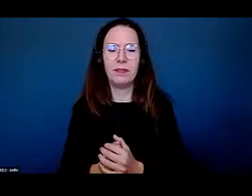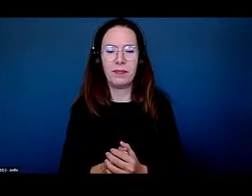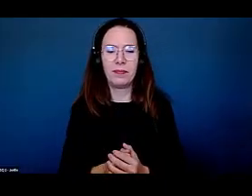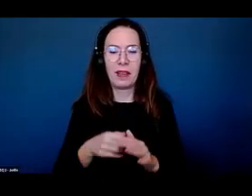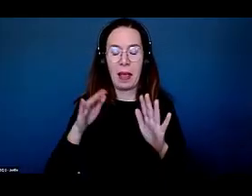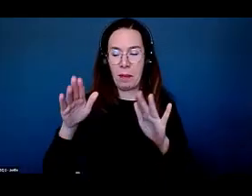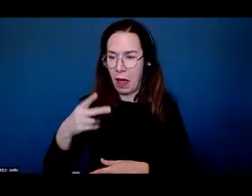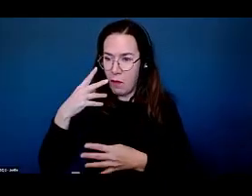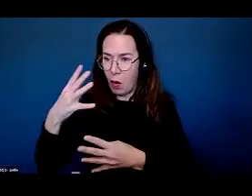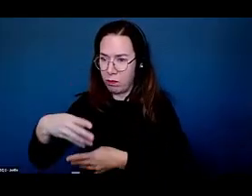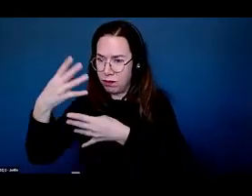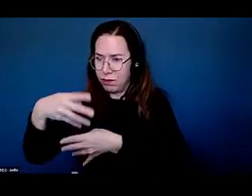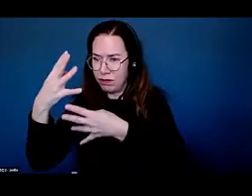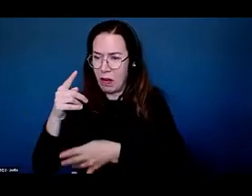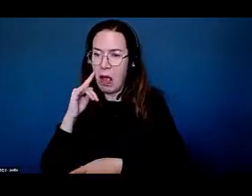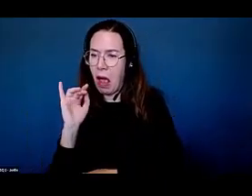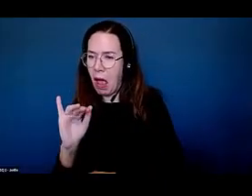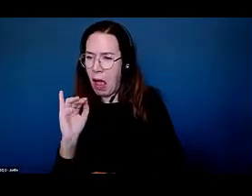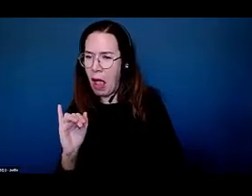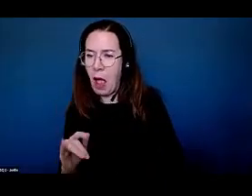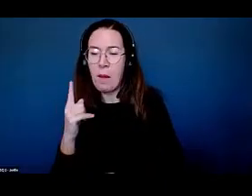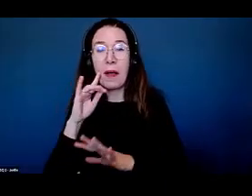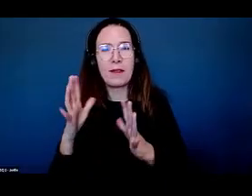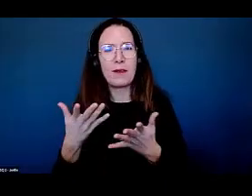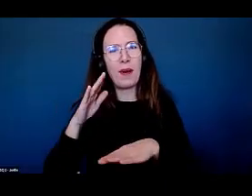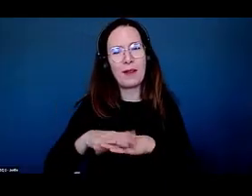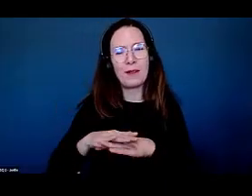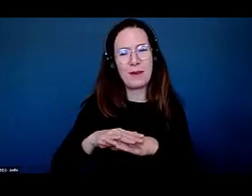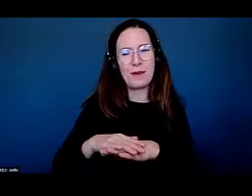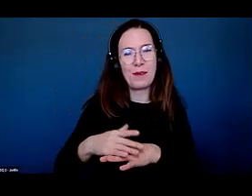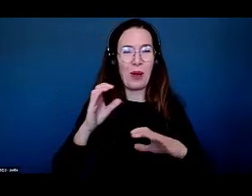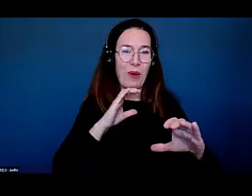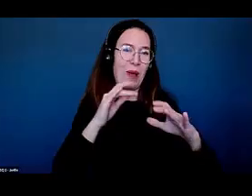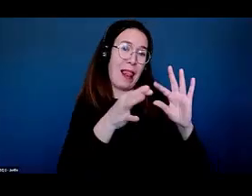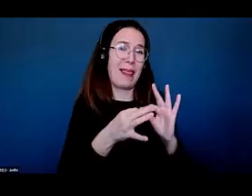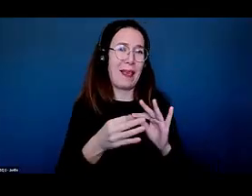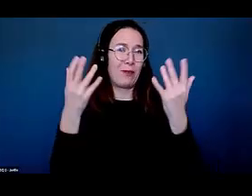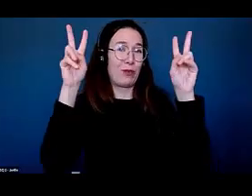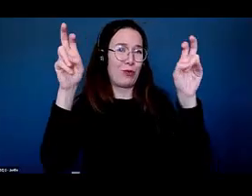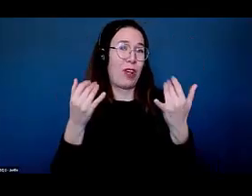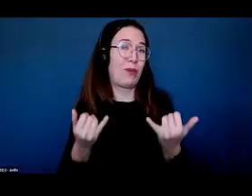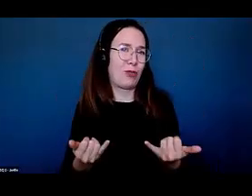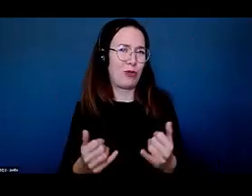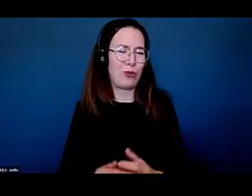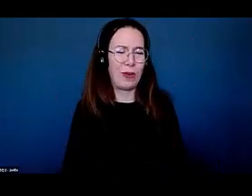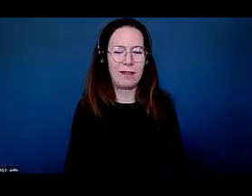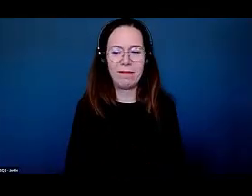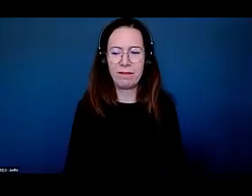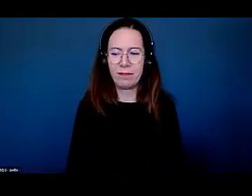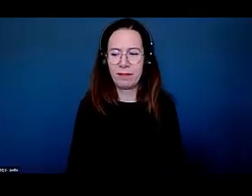Et nous allons donc voir tout ce que nous pensons à l'approche de la conversation du jour.